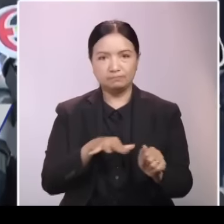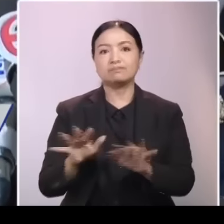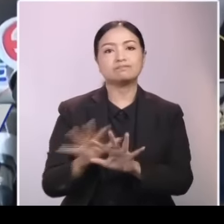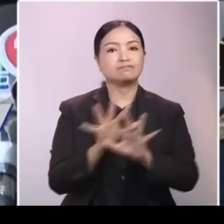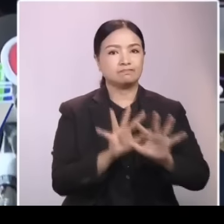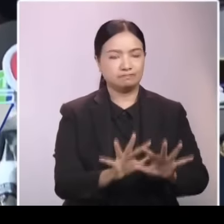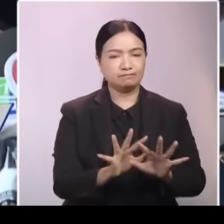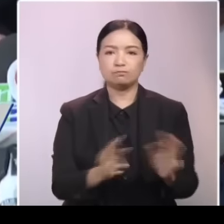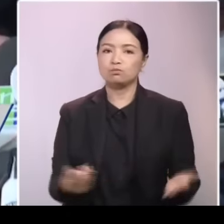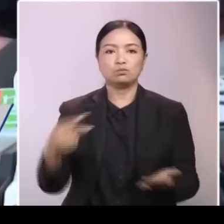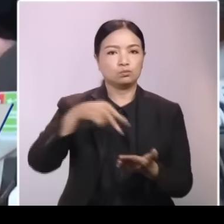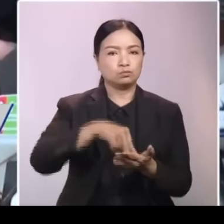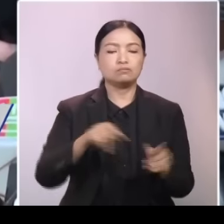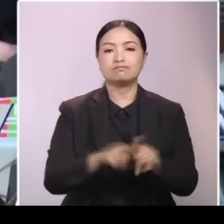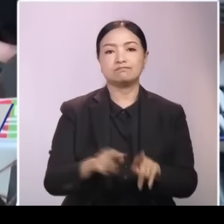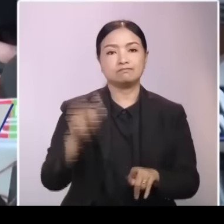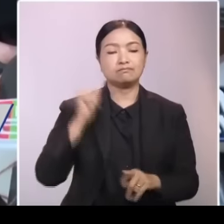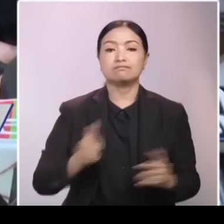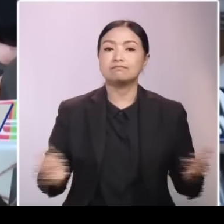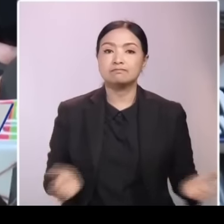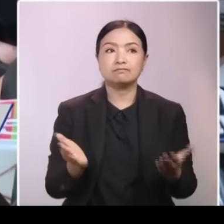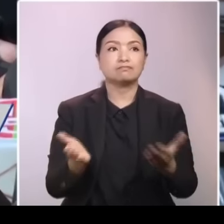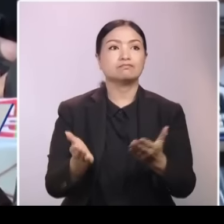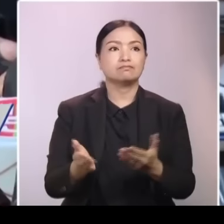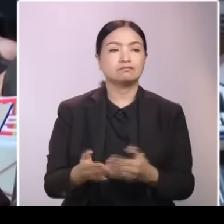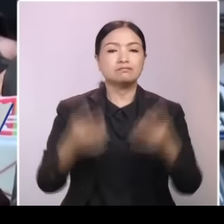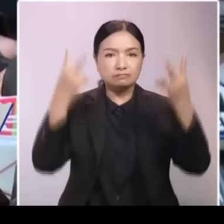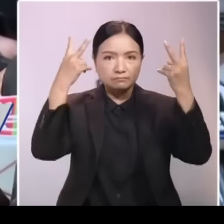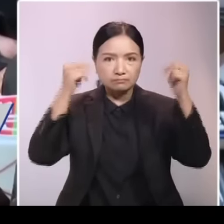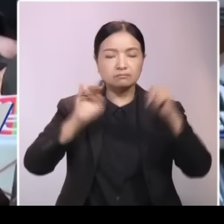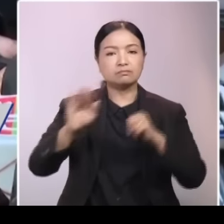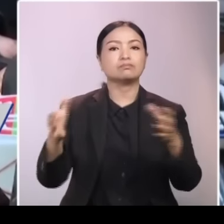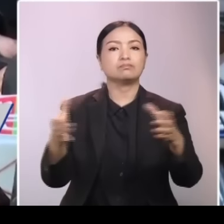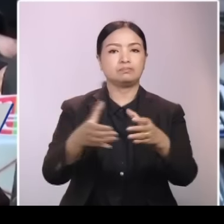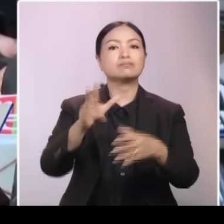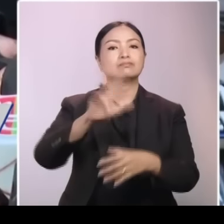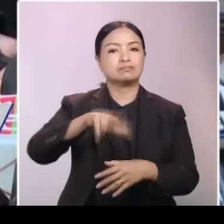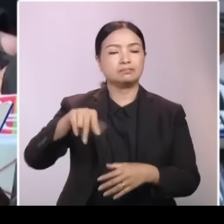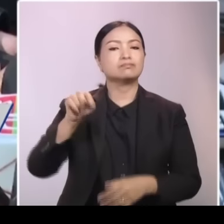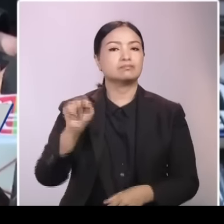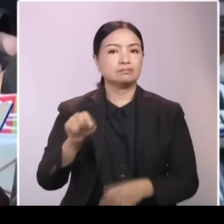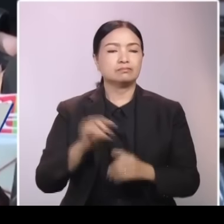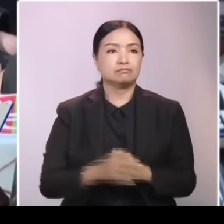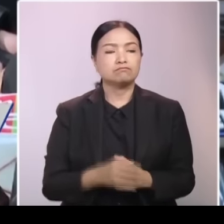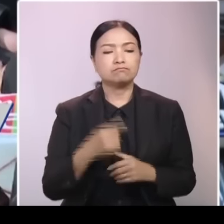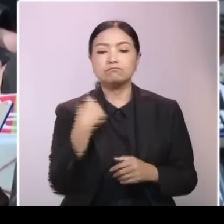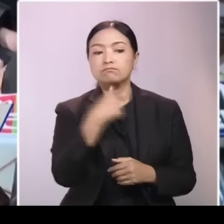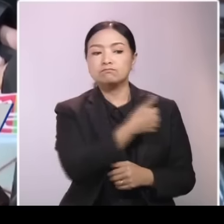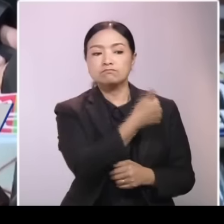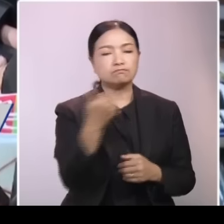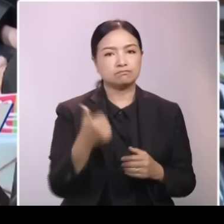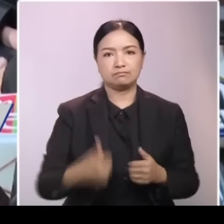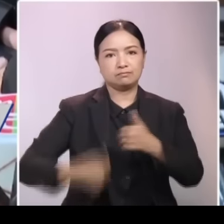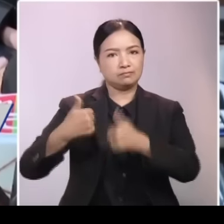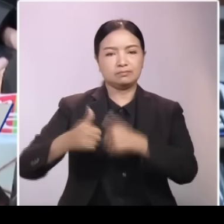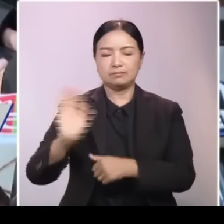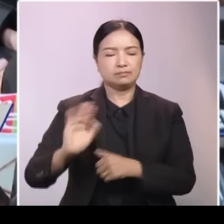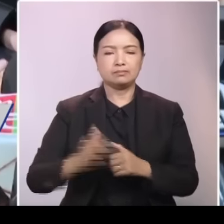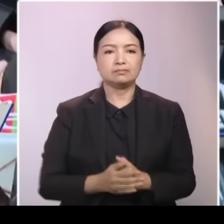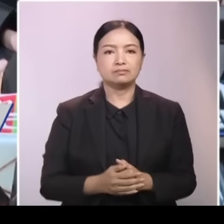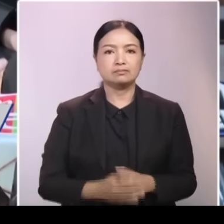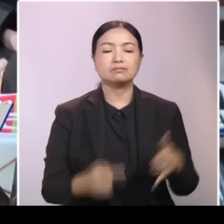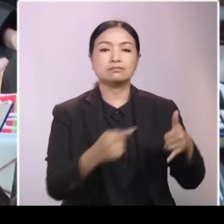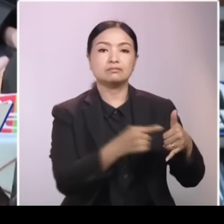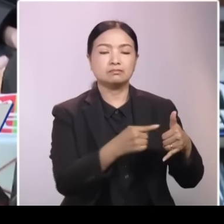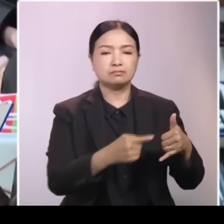แล้วก็มาแถลงจุดยืนค่ะยืนยันสนับสนุนแคนดิเดตนายกรัฐมนตรีจากเพื่อไทยไม่มีการเสนอใครแข่งนะคะแล้วก็อย่าดึงพลเอก